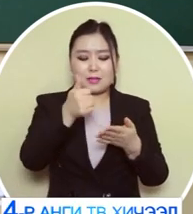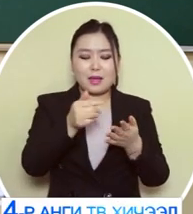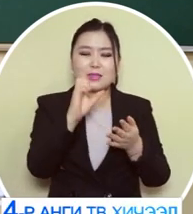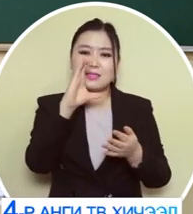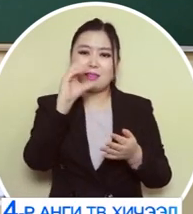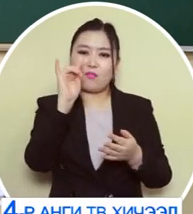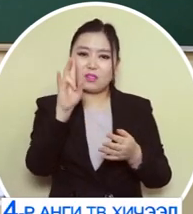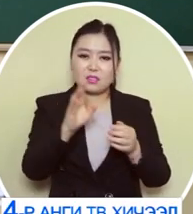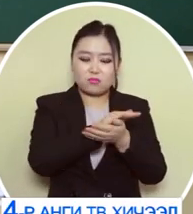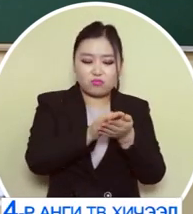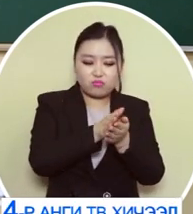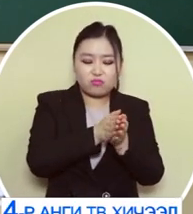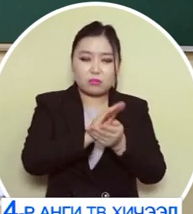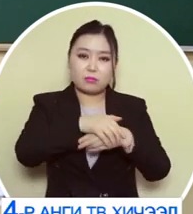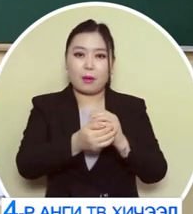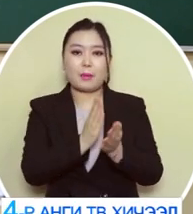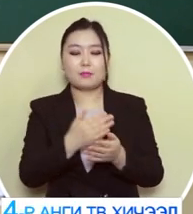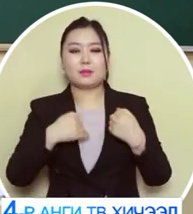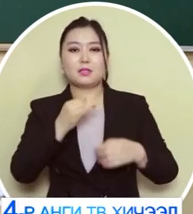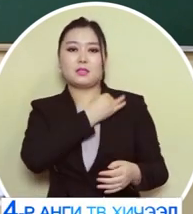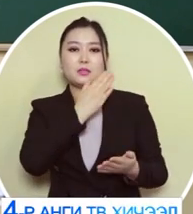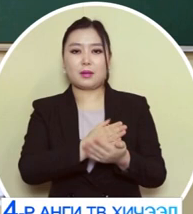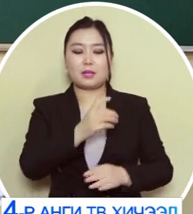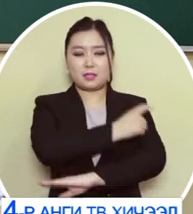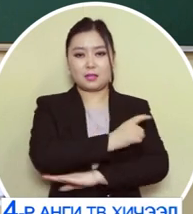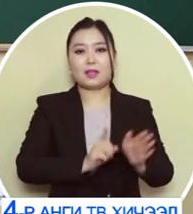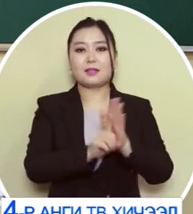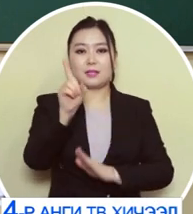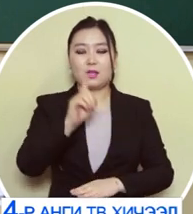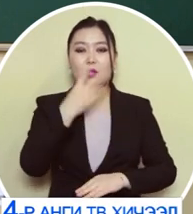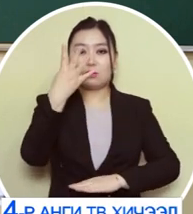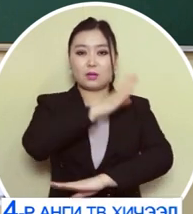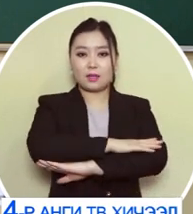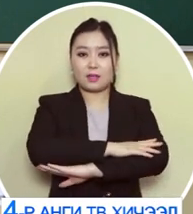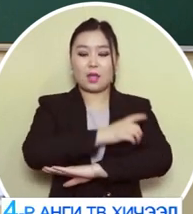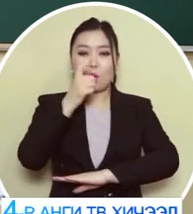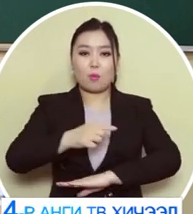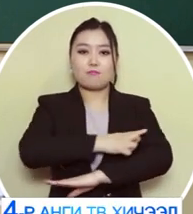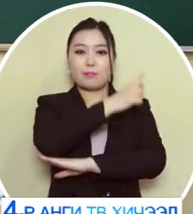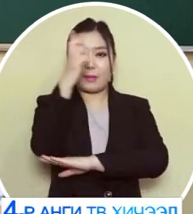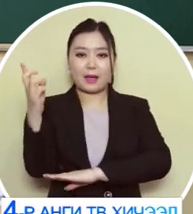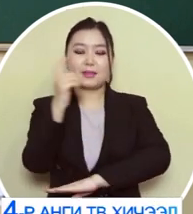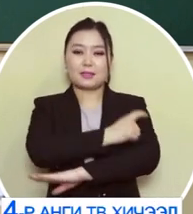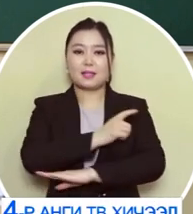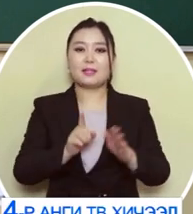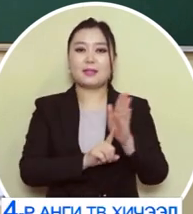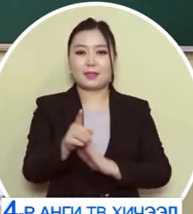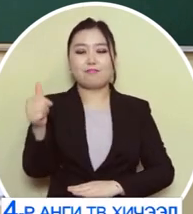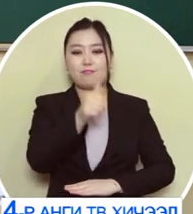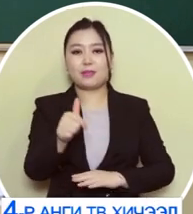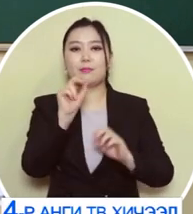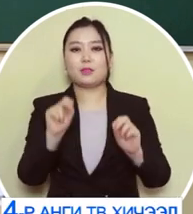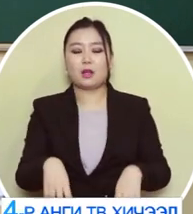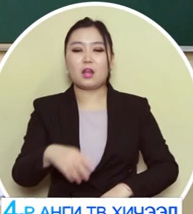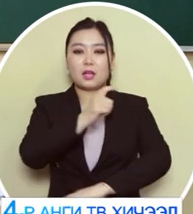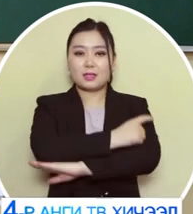бактериялар адам денесіне ұялайтындықтан қолдарыңды мұқият тазалап самындап жуғыларыңды өтінемін. Бүгінгі сабағымыз 4-ші